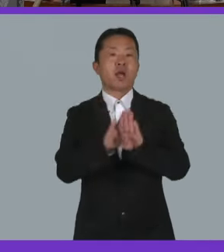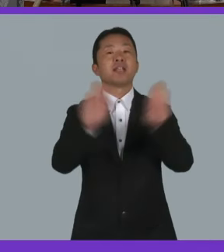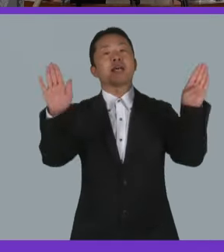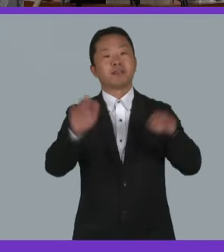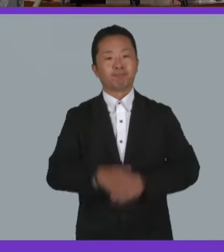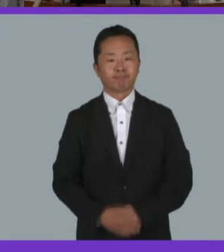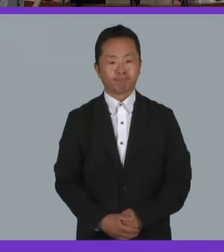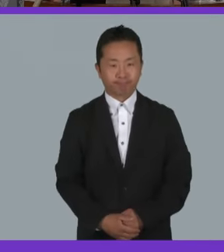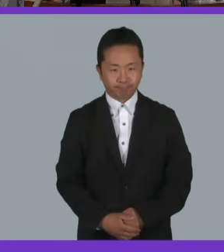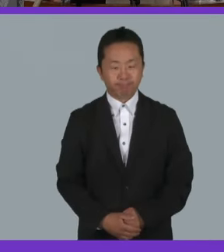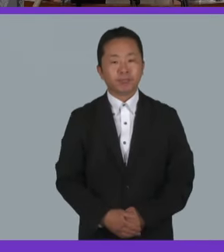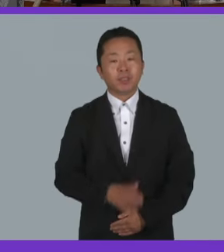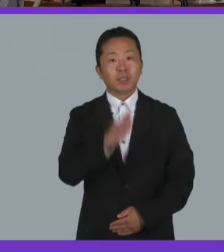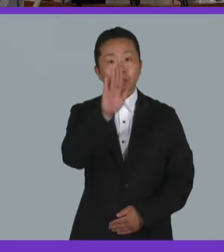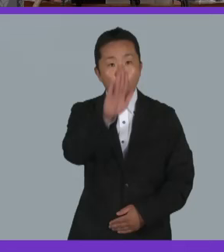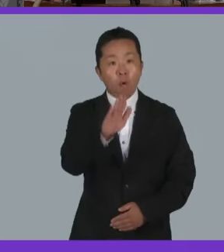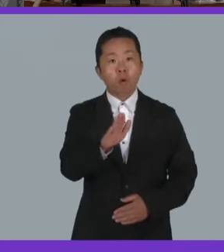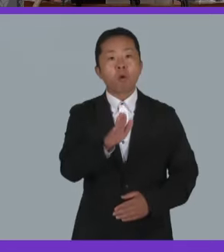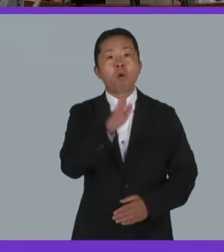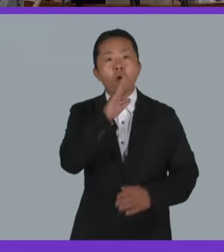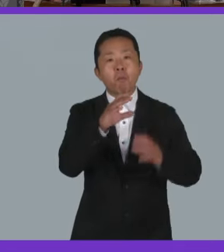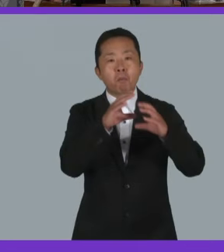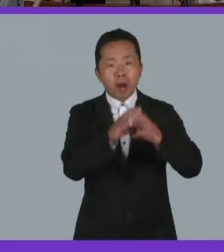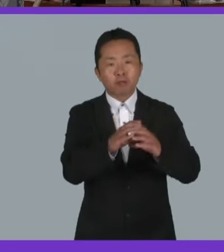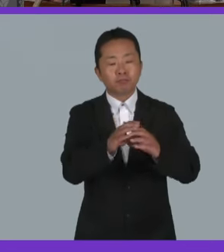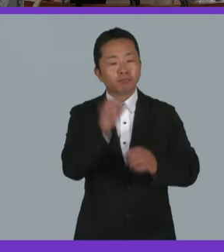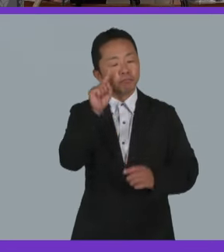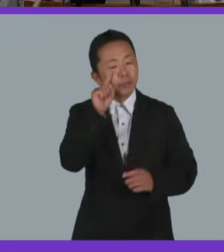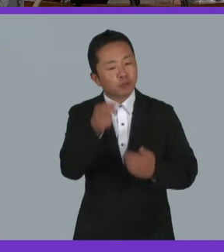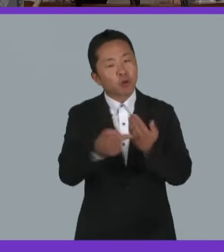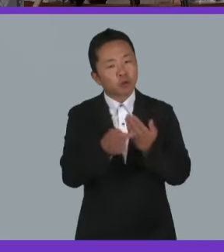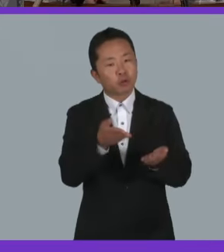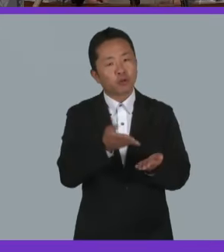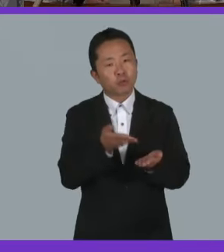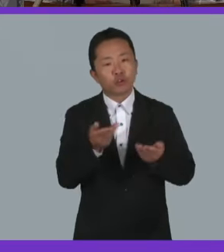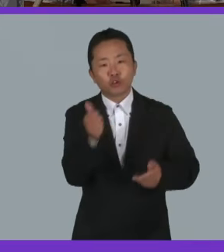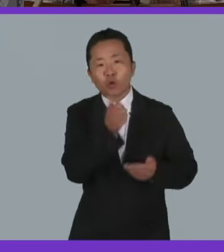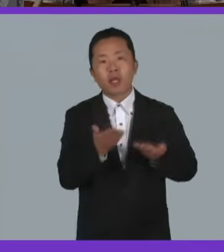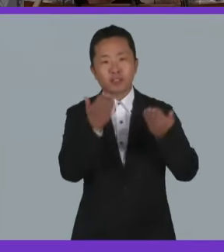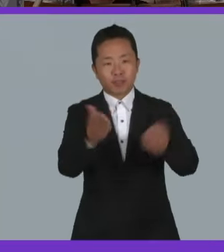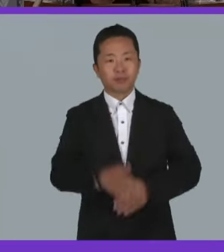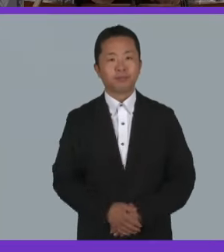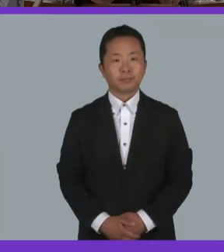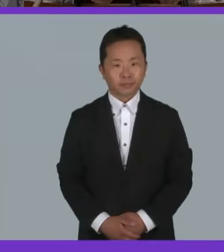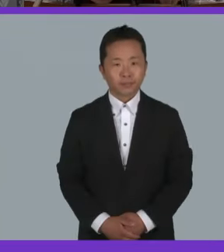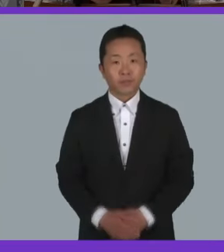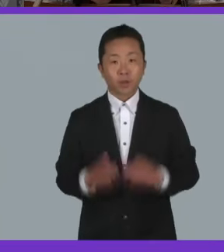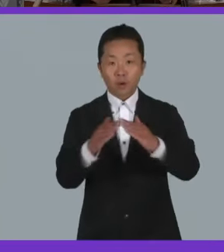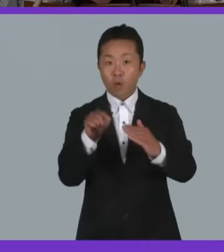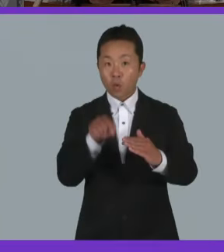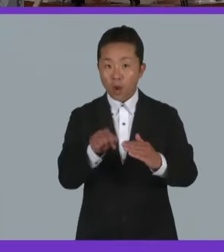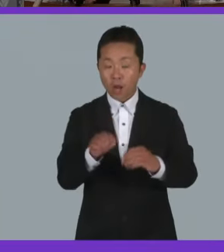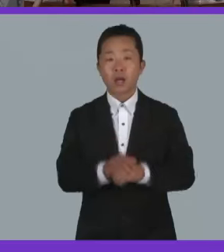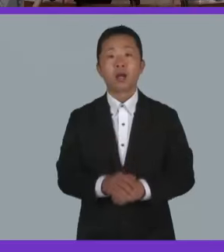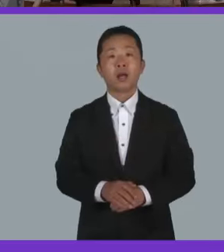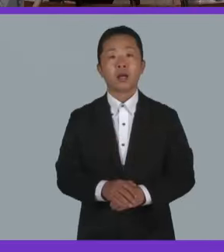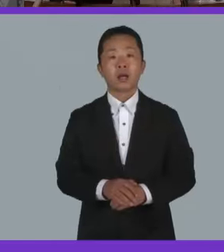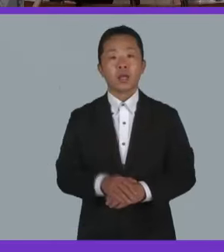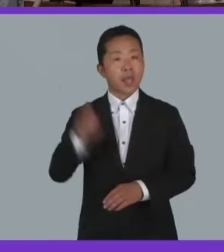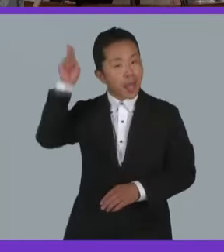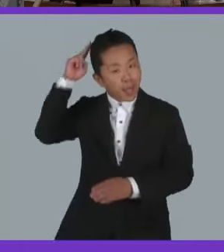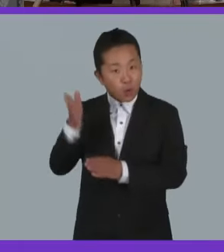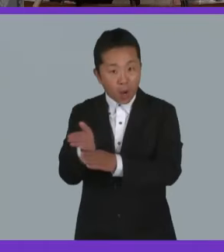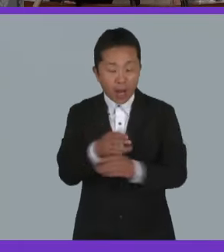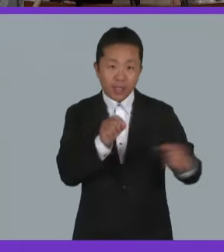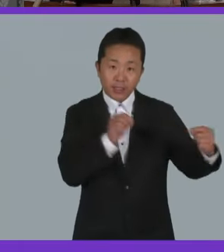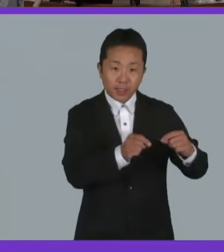催させていただきます。以降本丸御殿の見どころをご紹介申し上げます。本丸御殿は江戸時代から近代の宮廷